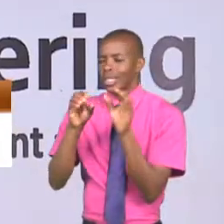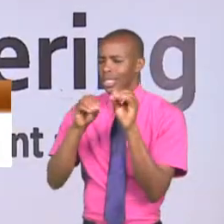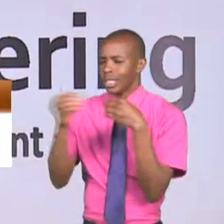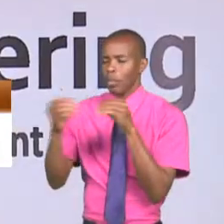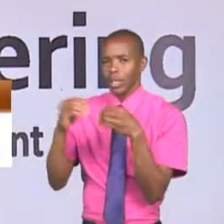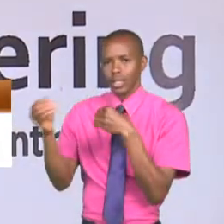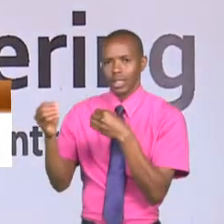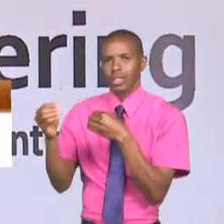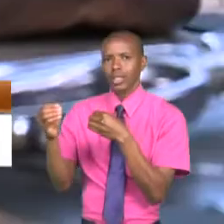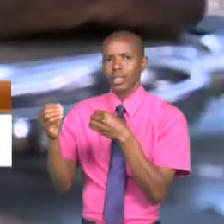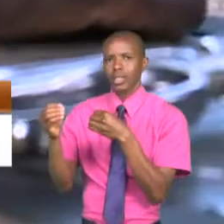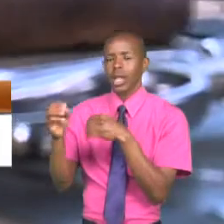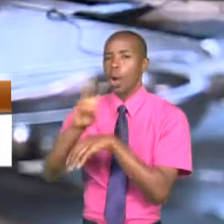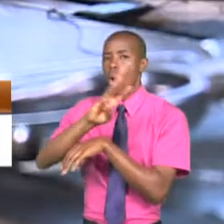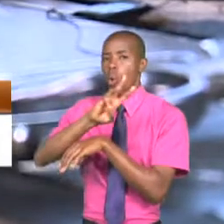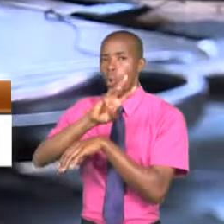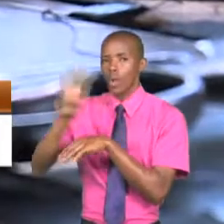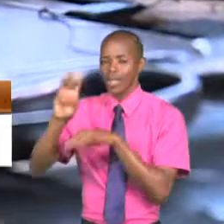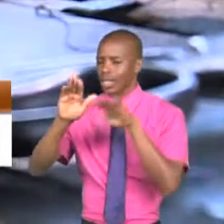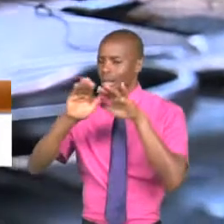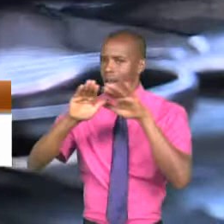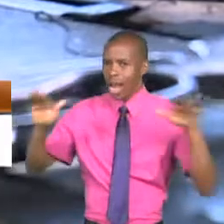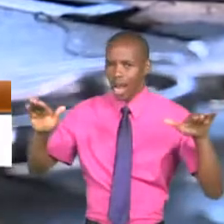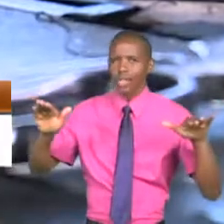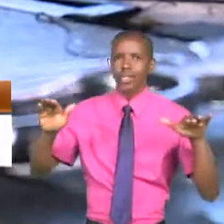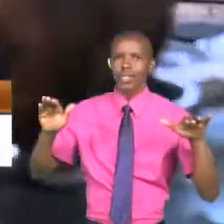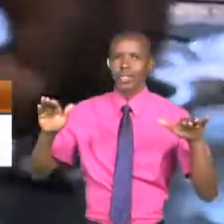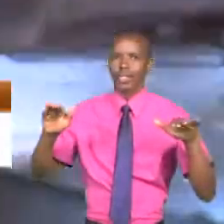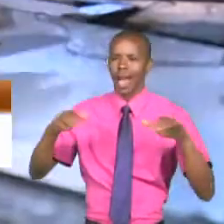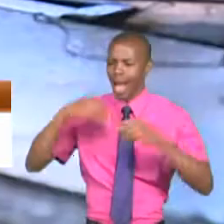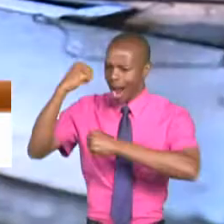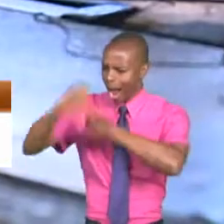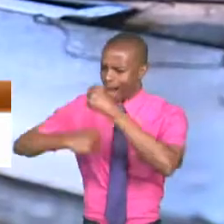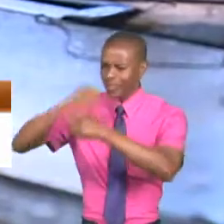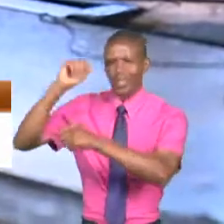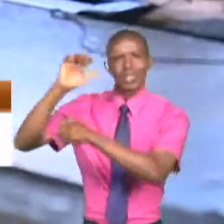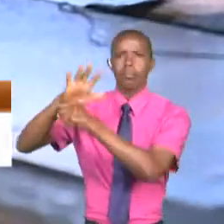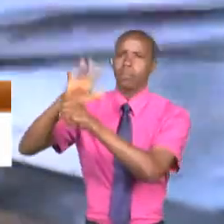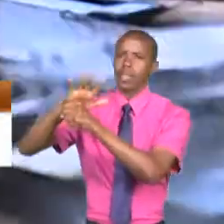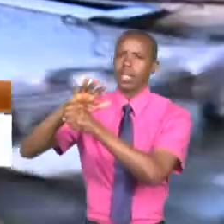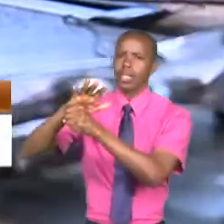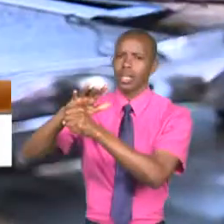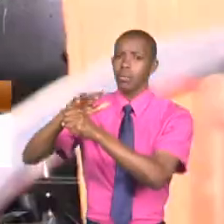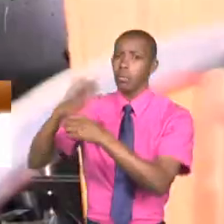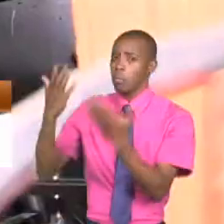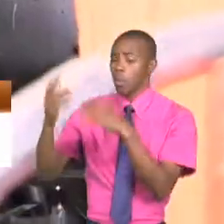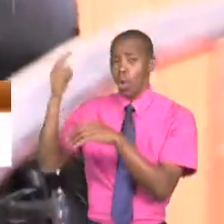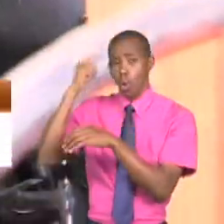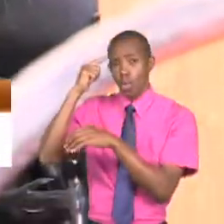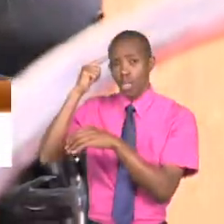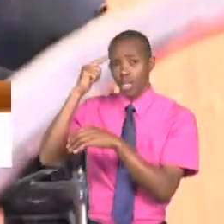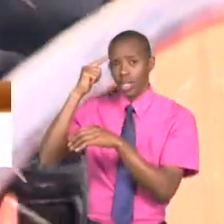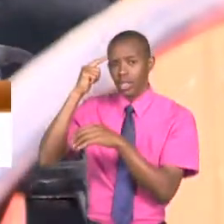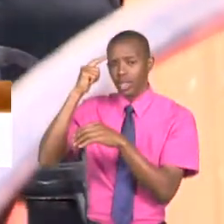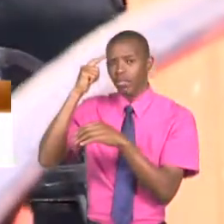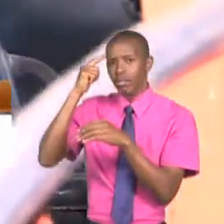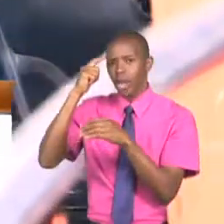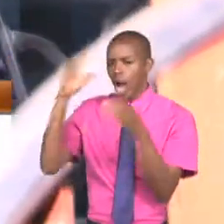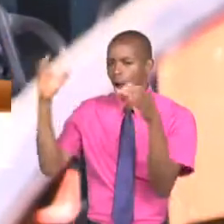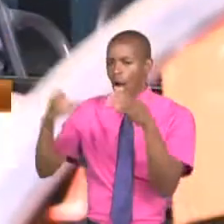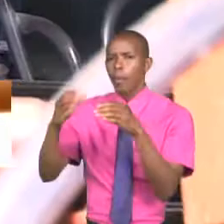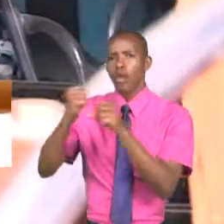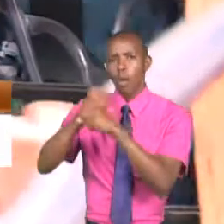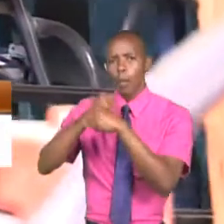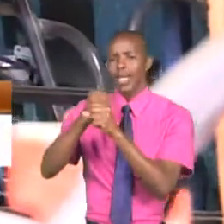maumbile hapa Westlands. Ni siku yenye shughuli nyingi kama kawaida. Unaweza dhani kuwa hii ni kampuni ya kutengeneza viti